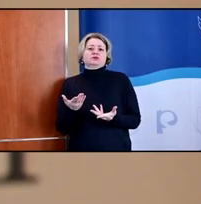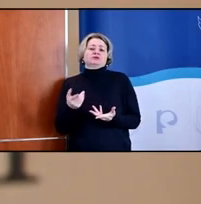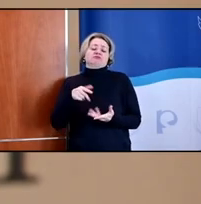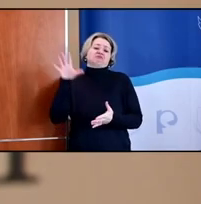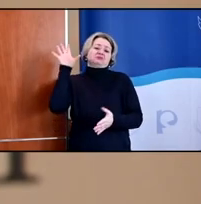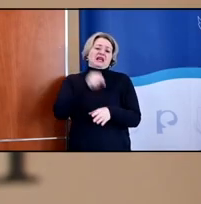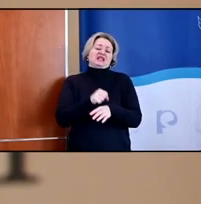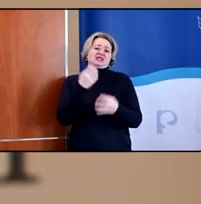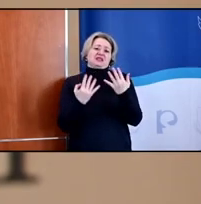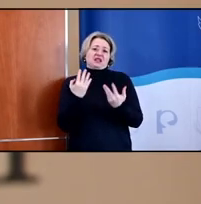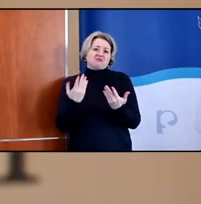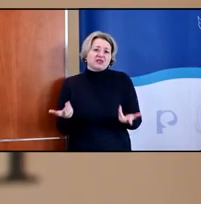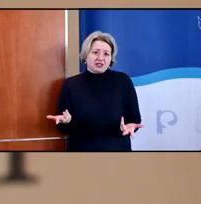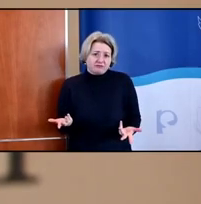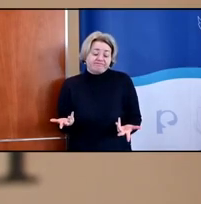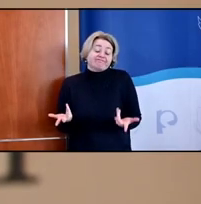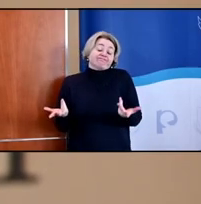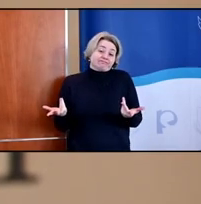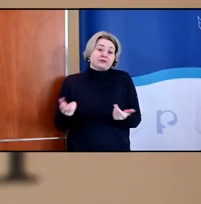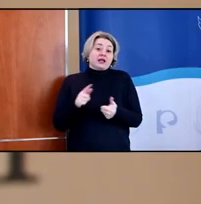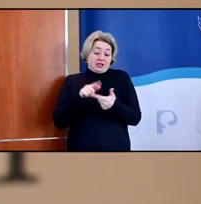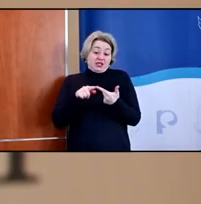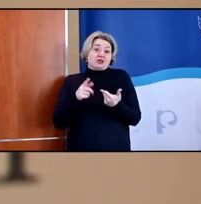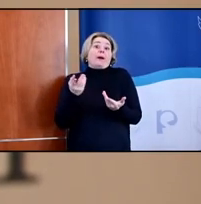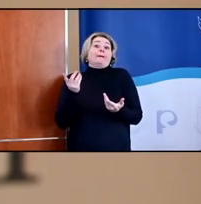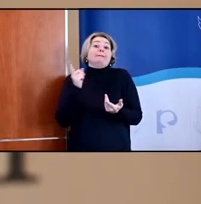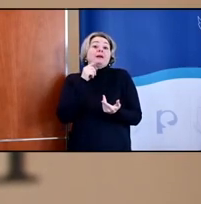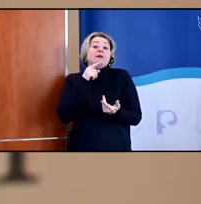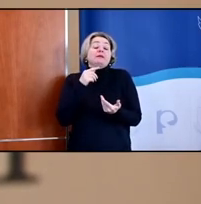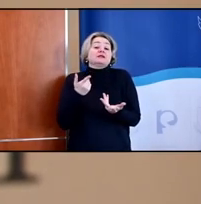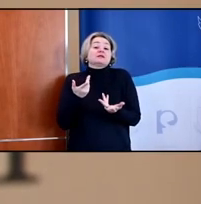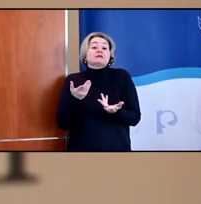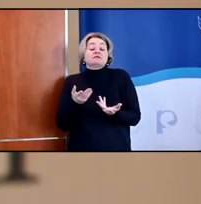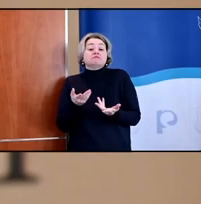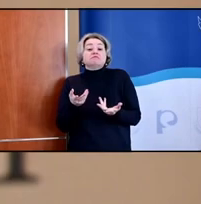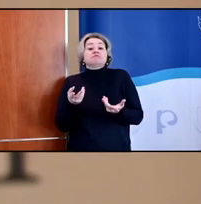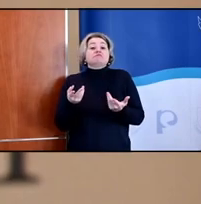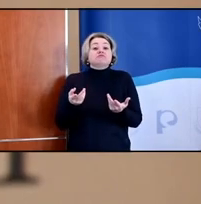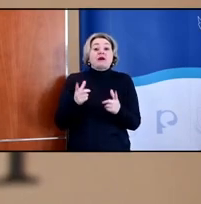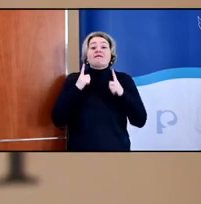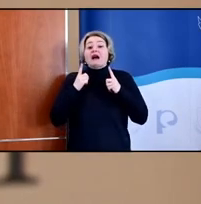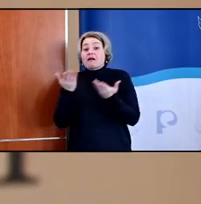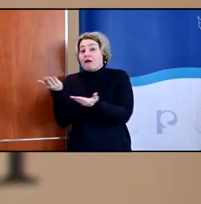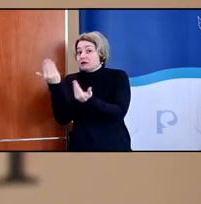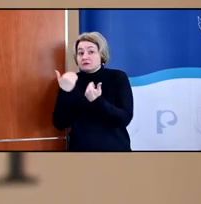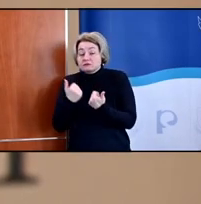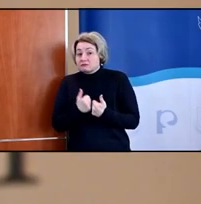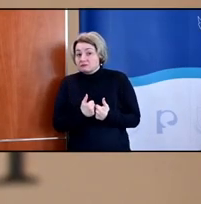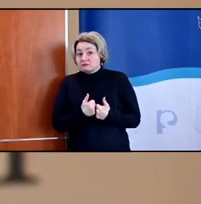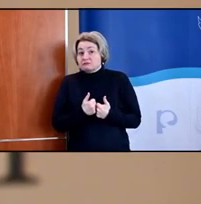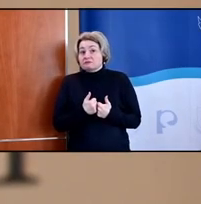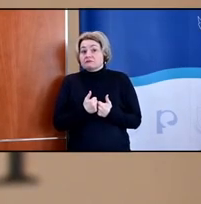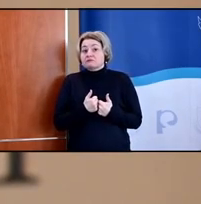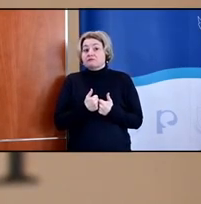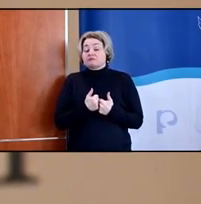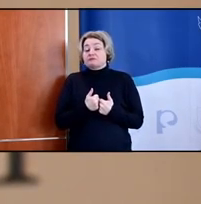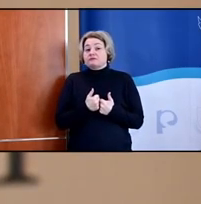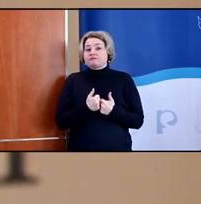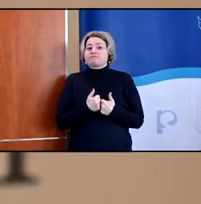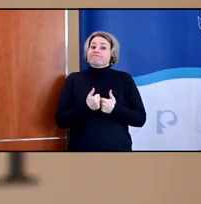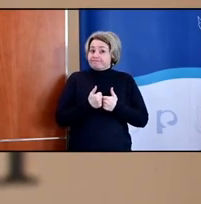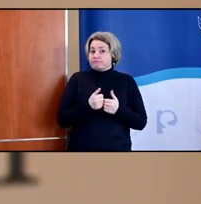eredményekről illetve azokról hogy mi az ami várható egy-egy fesztiválon eseményem úgyhogy